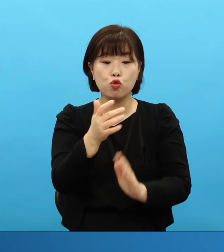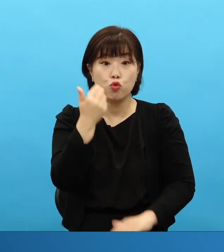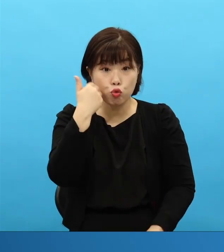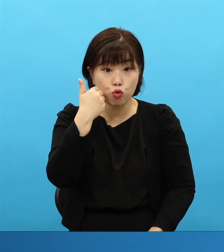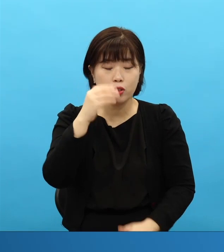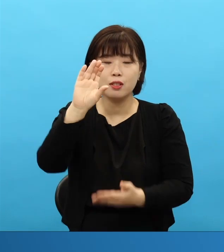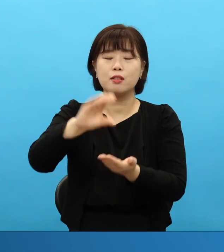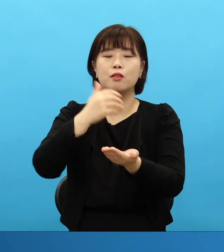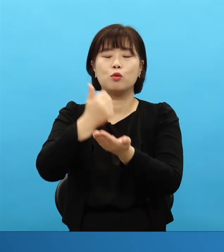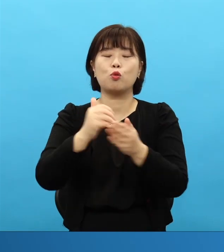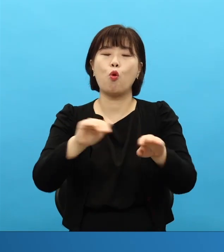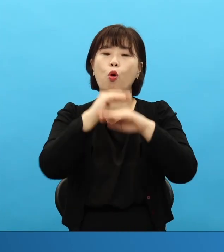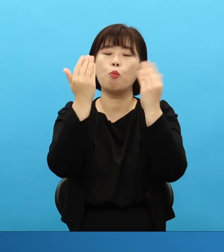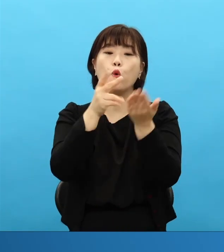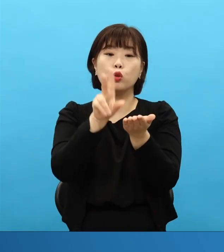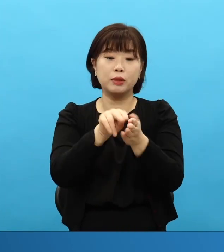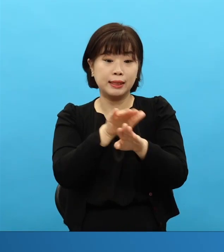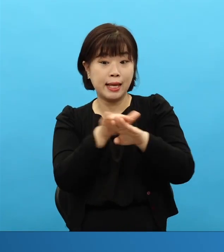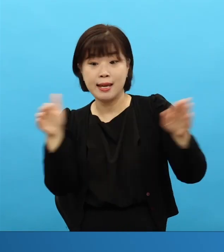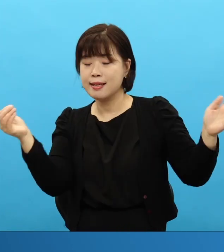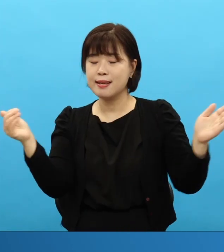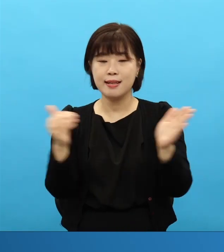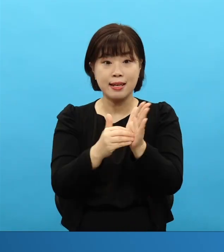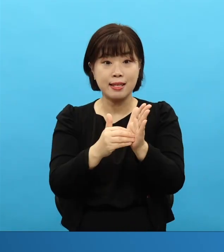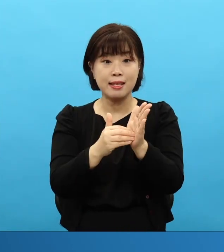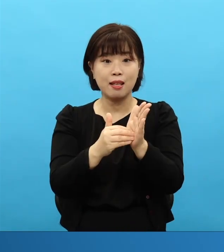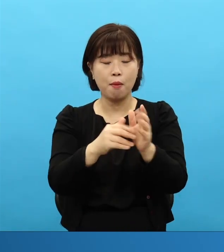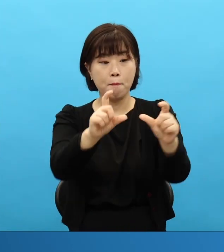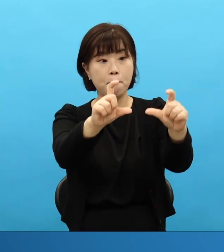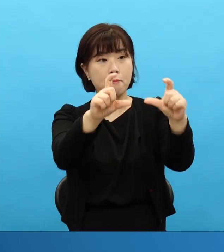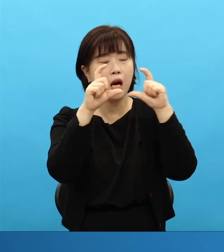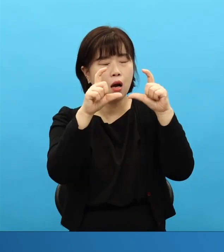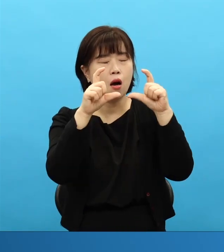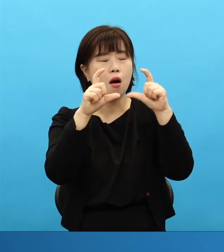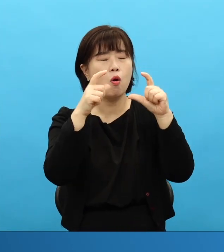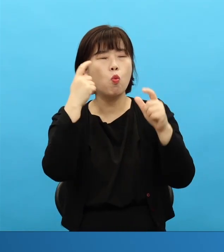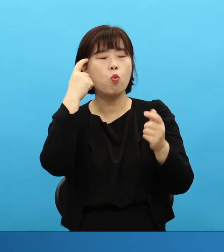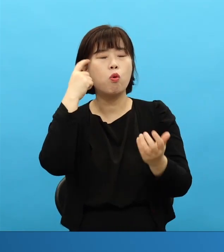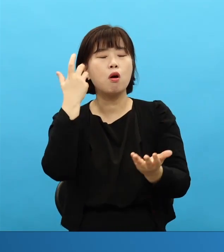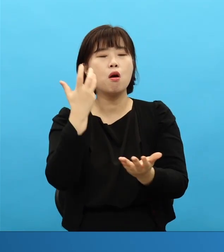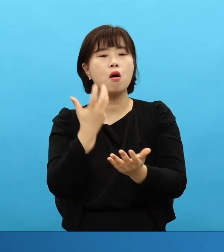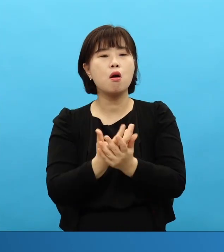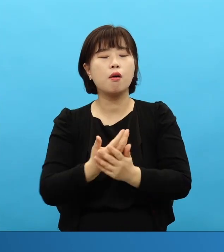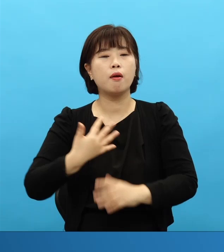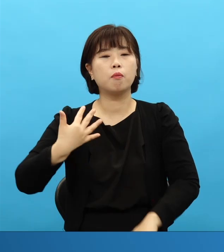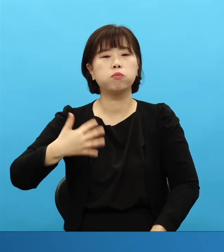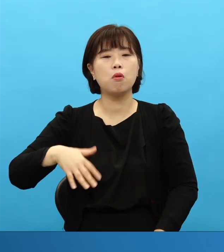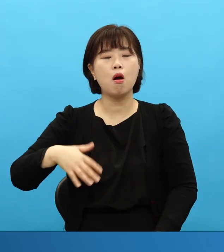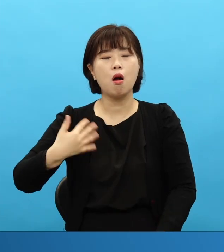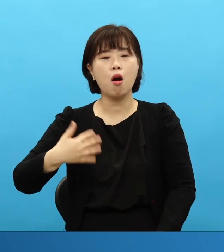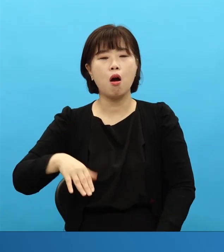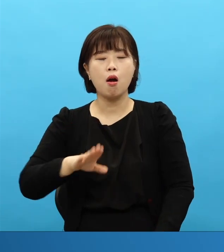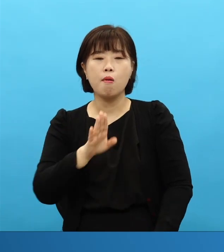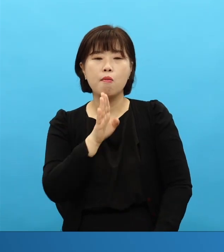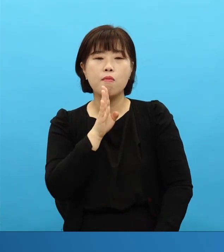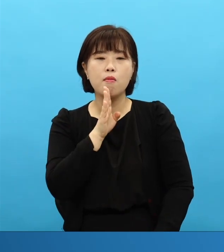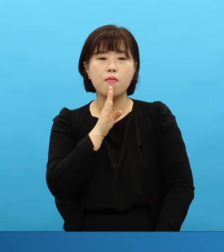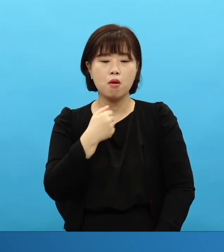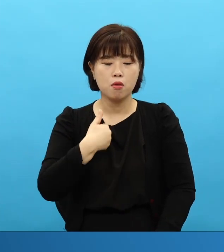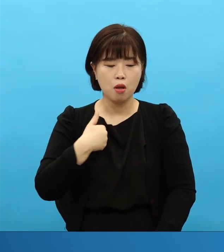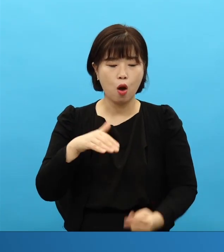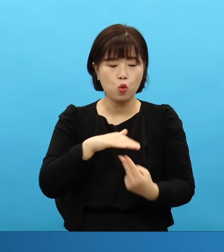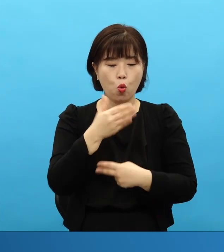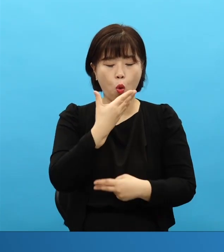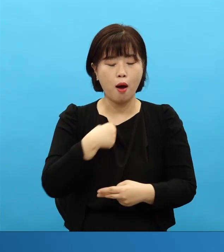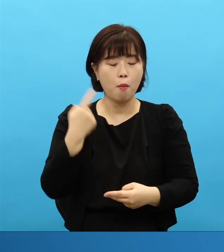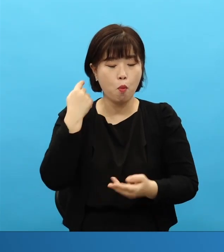끝. 그리고 나서 하나님 주님이 올라가셨잖아요. 야, 그래 말이야. 그렇게 요한복음을 많이 봤는데도